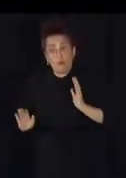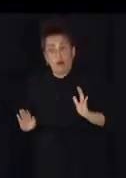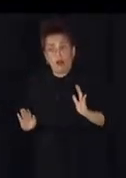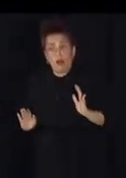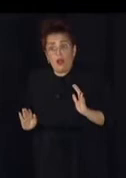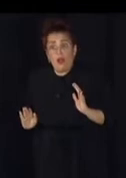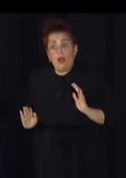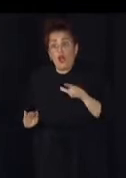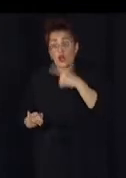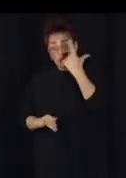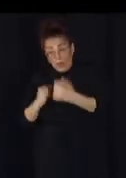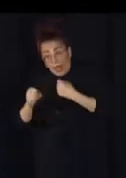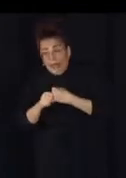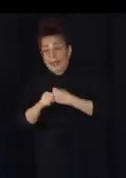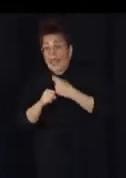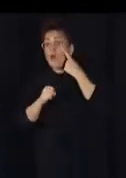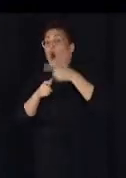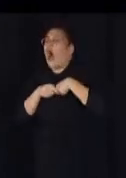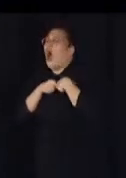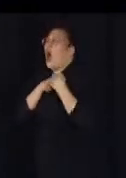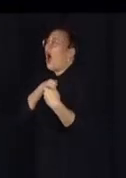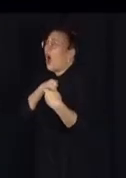court qu'attendu. 12 ans, c'est